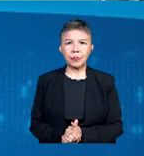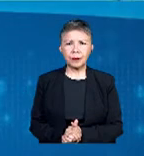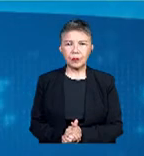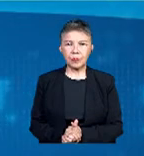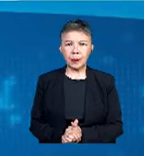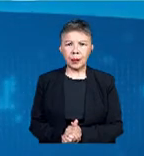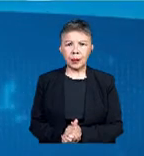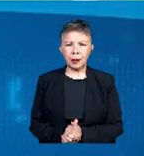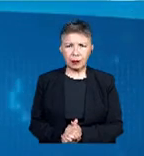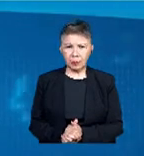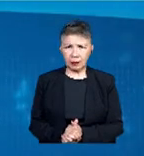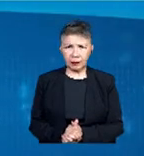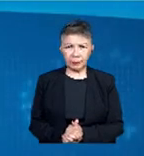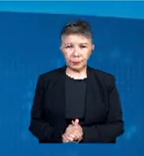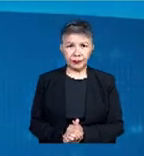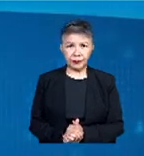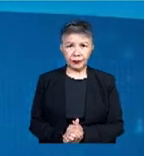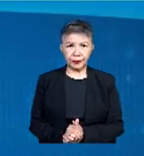dan kita bedakan mereka.